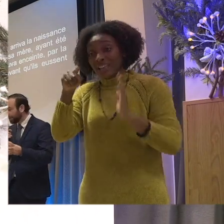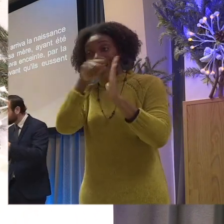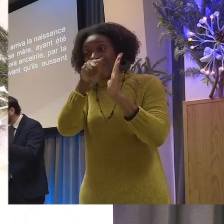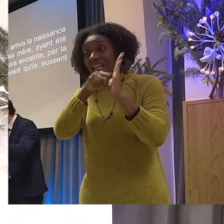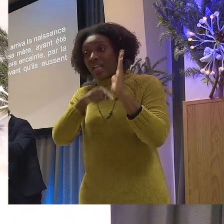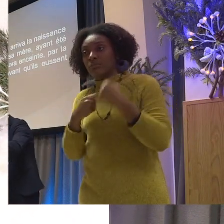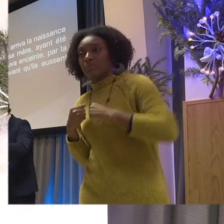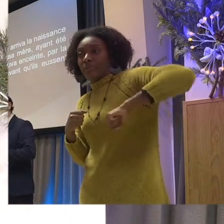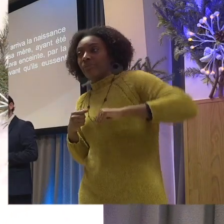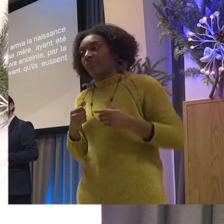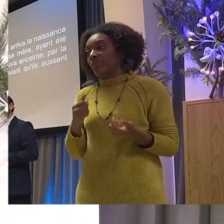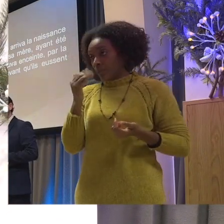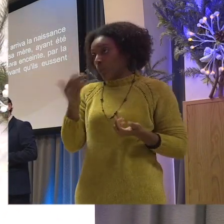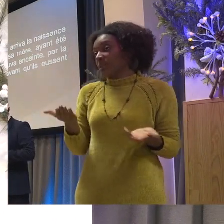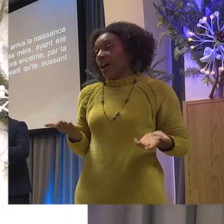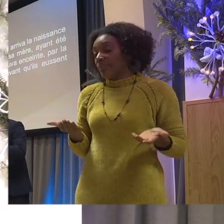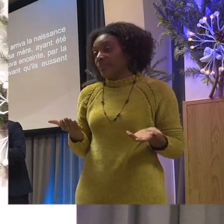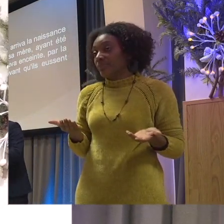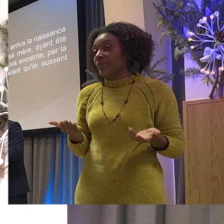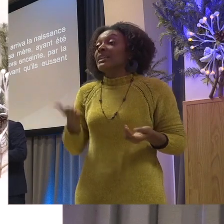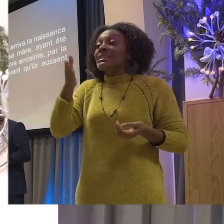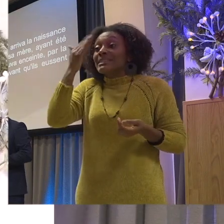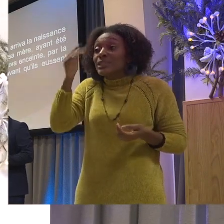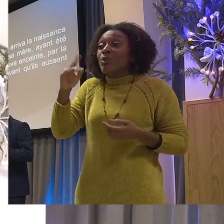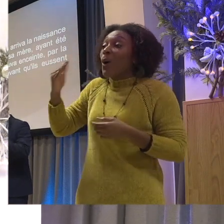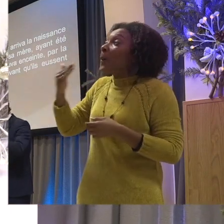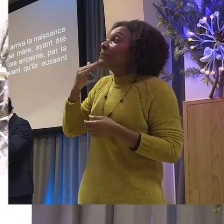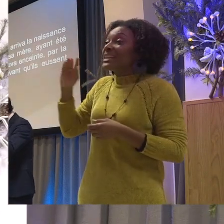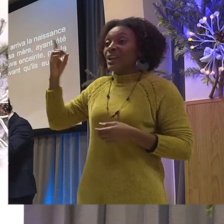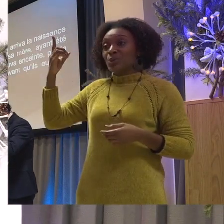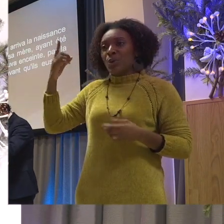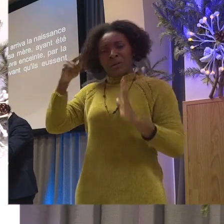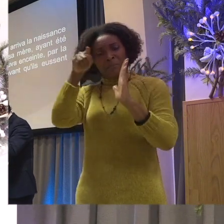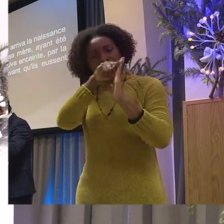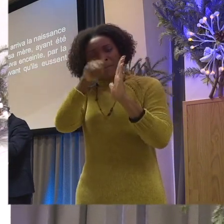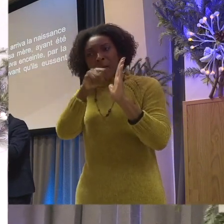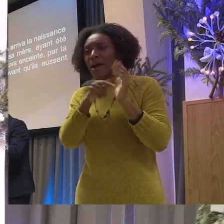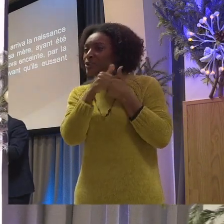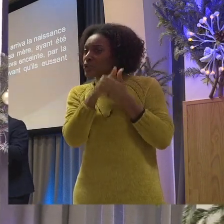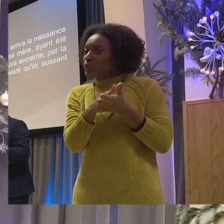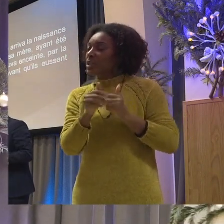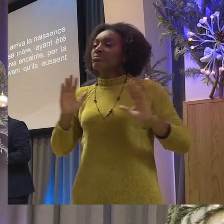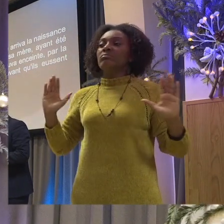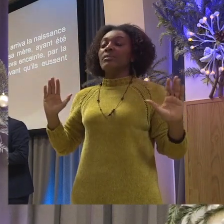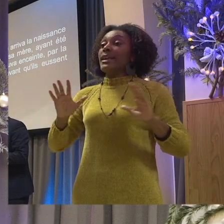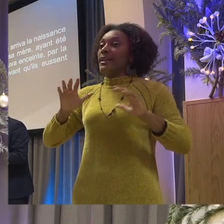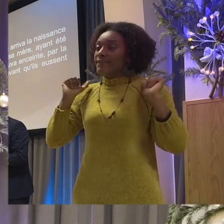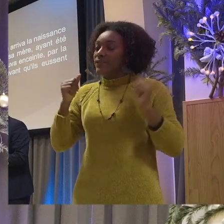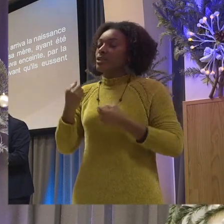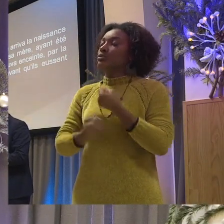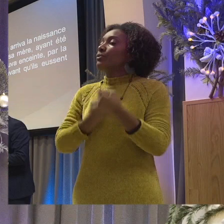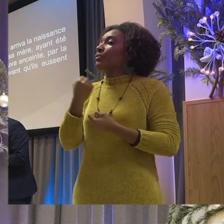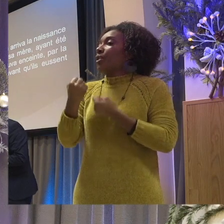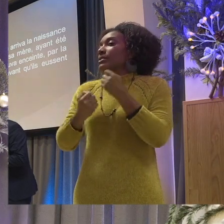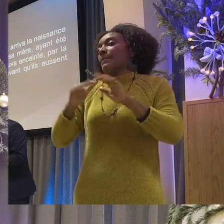l'ordre institué par Dieu. Si tu obéis à Dieu et que tu mets en pratique sa parole, cela t'épargnera beaucoup de